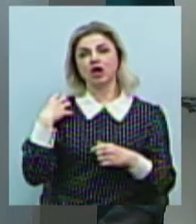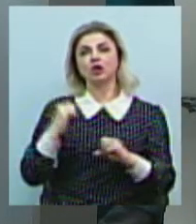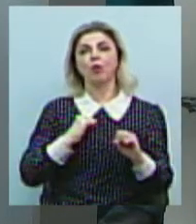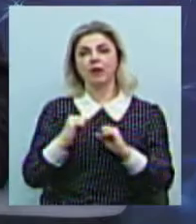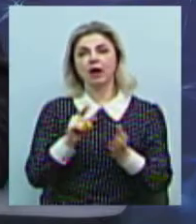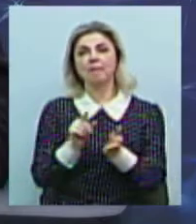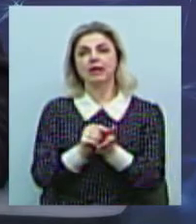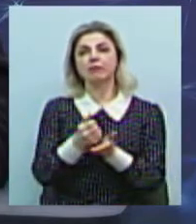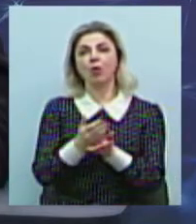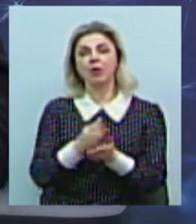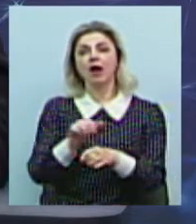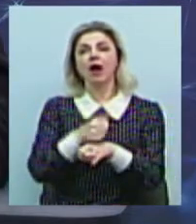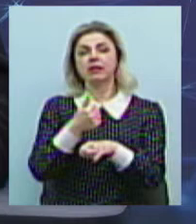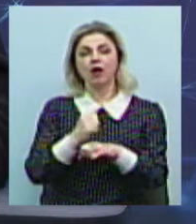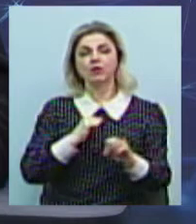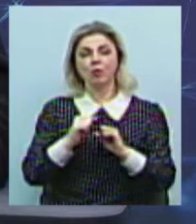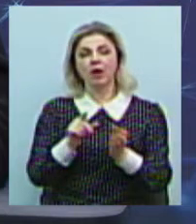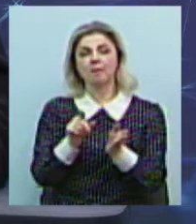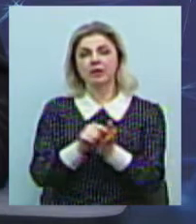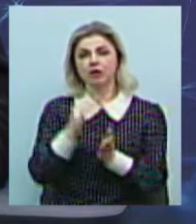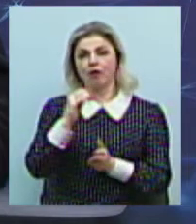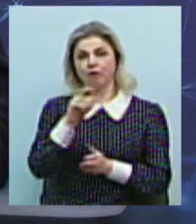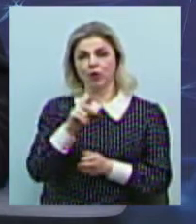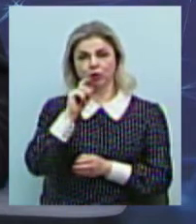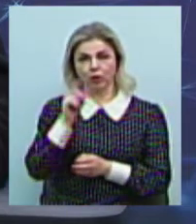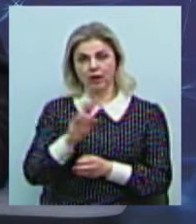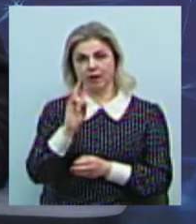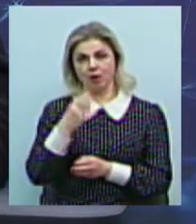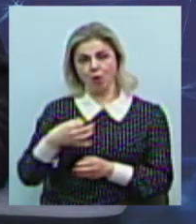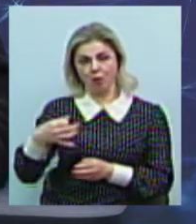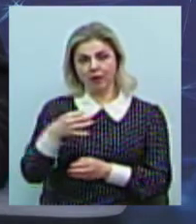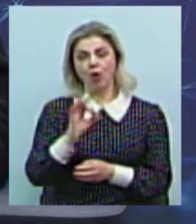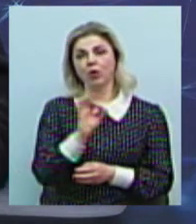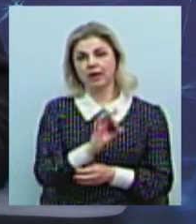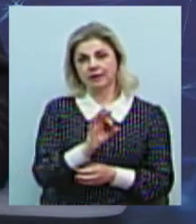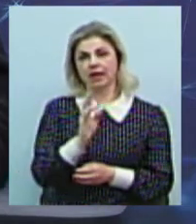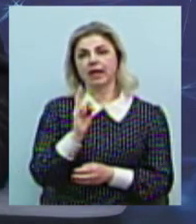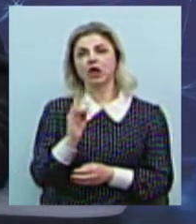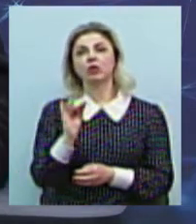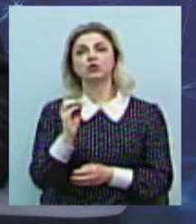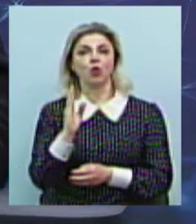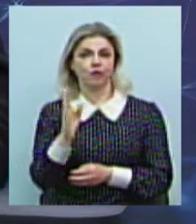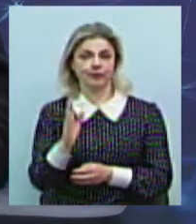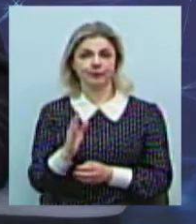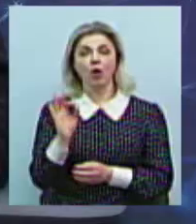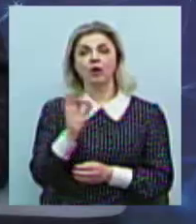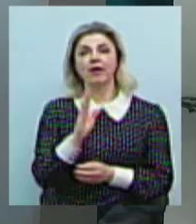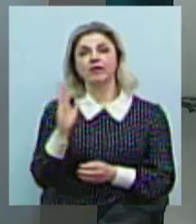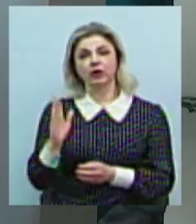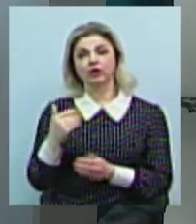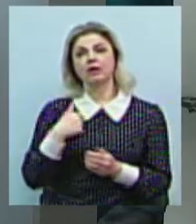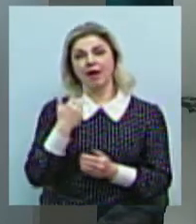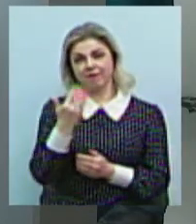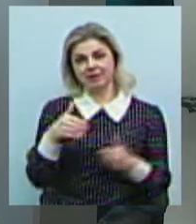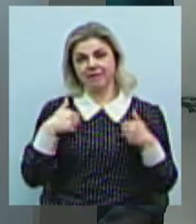пенсійного забезпечення Головного управління Пенсійного фонду України Миколаївської області Олександр Кірушов. Олександр Вікторович, я вас